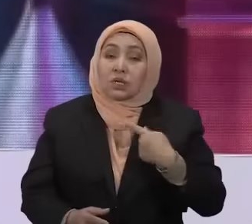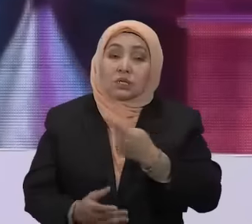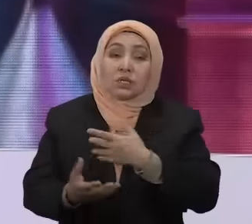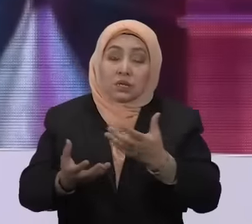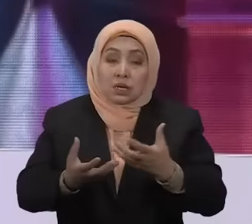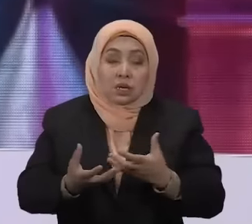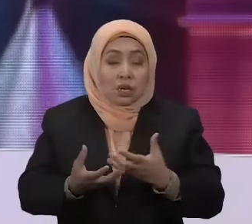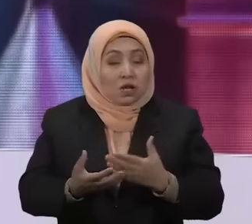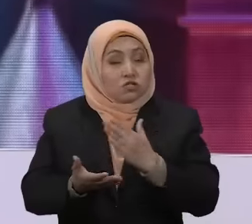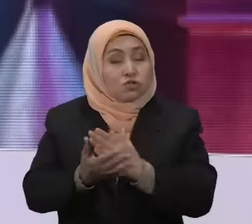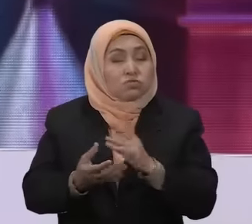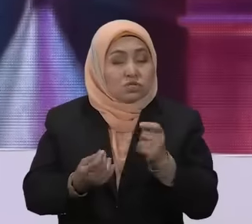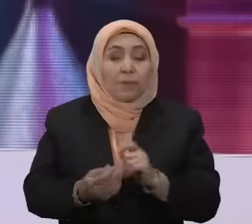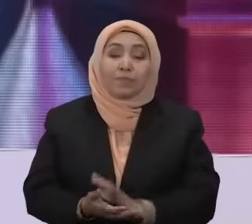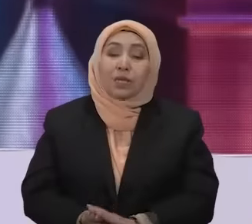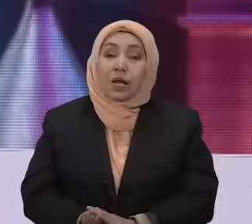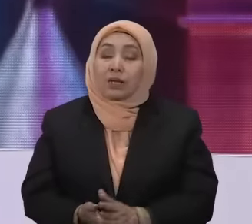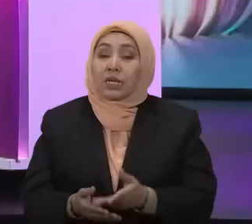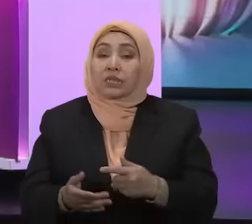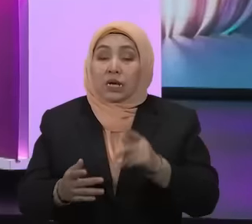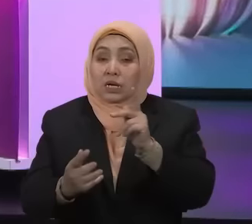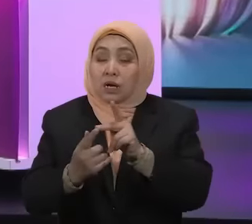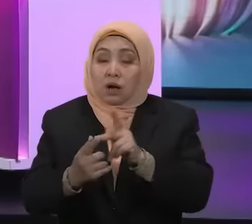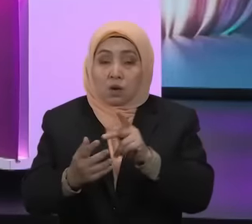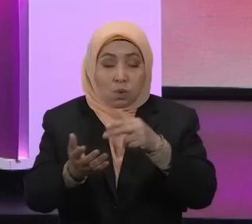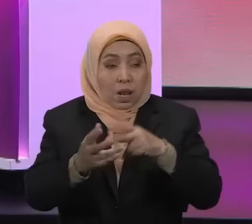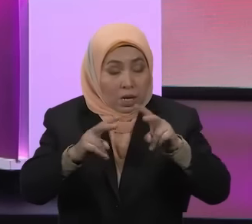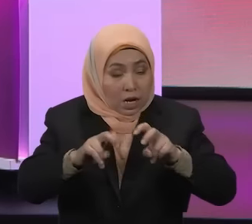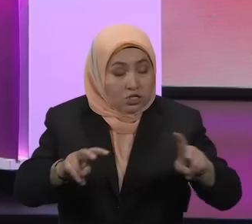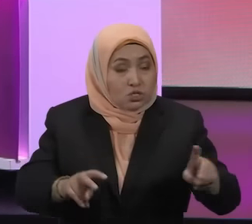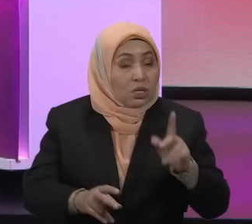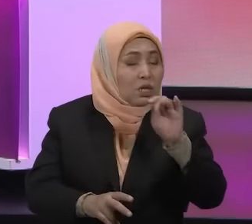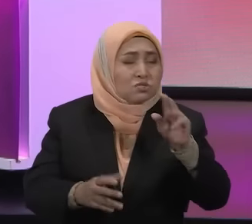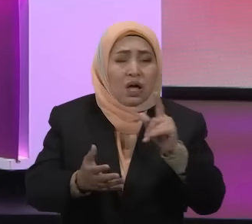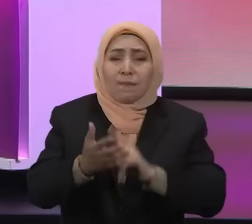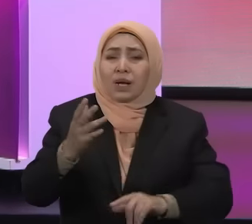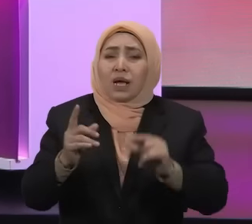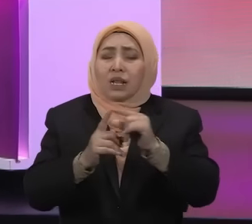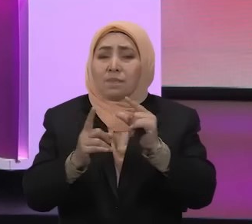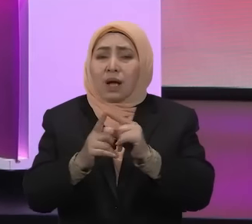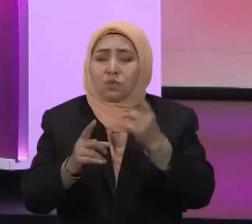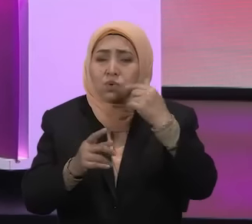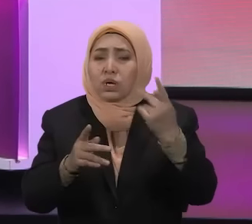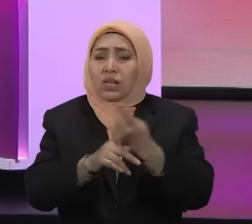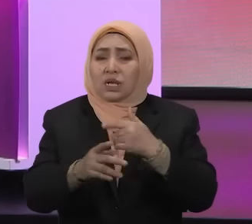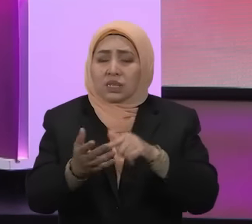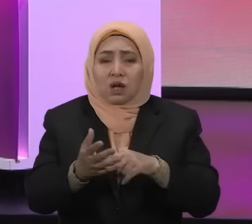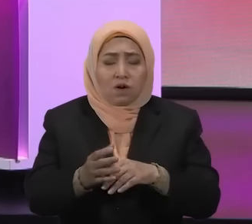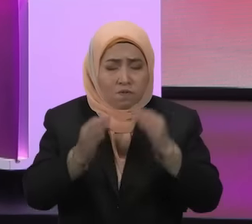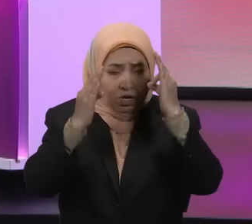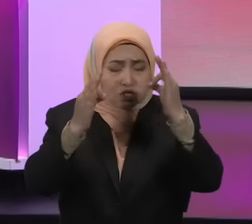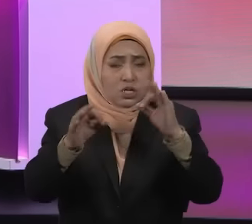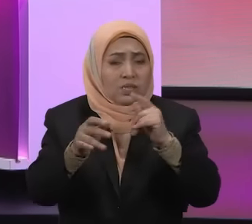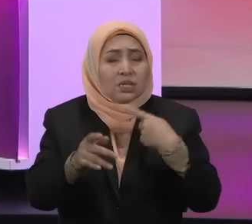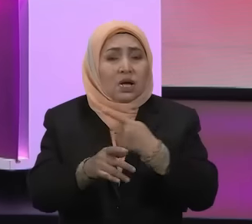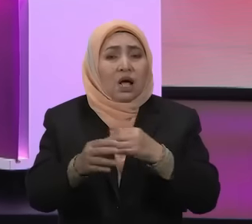nak singgah seketika, mohon izin Safas, ya, kita ke ulang kaji tajwid seketika. Apakah kalimah kita pada episod kali ini? Ayat fokus kita